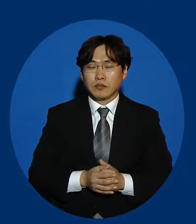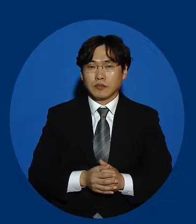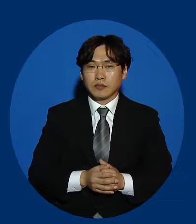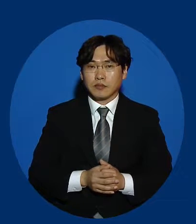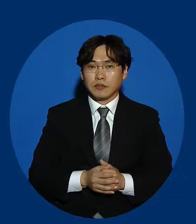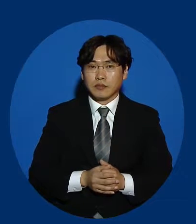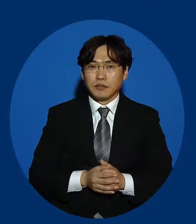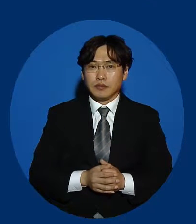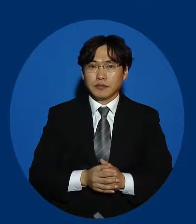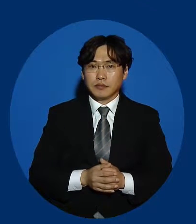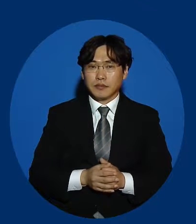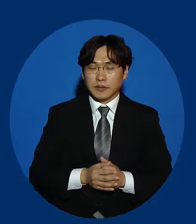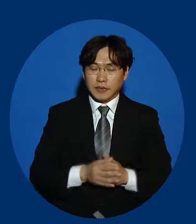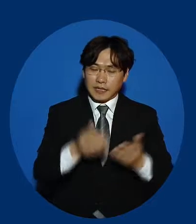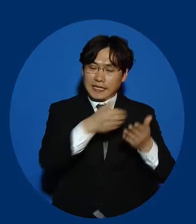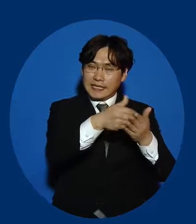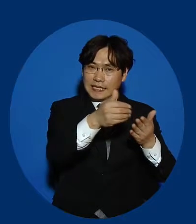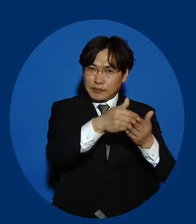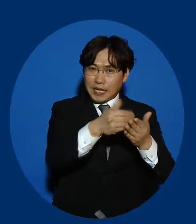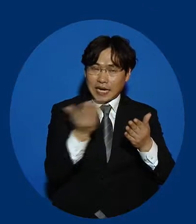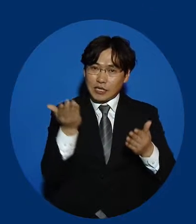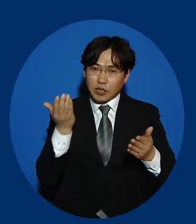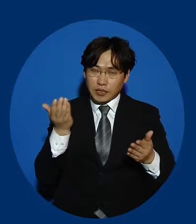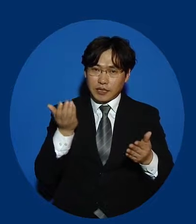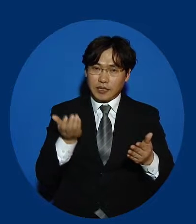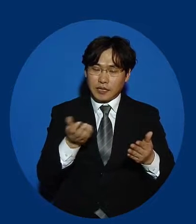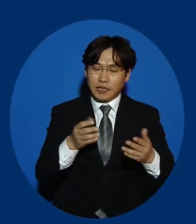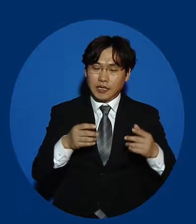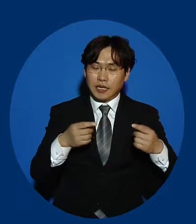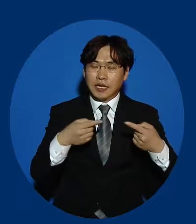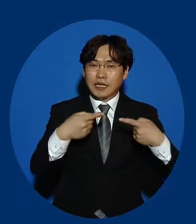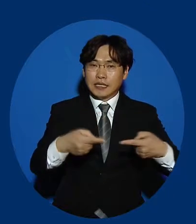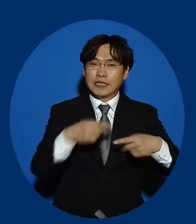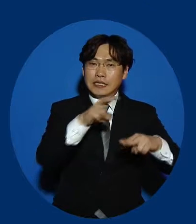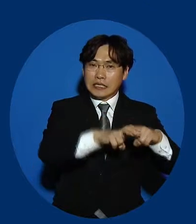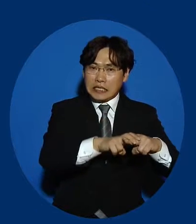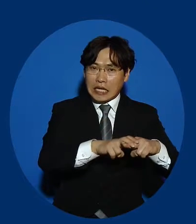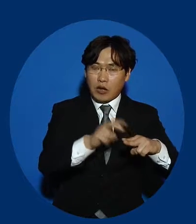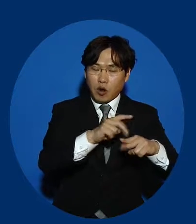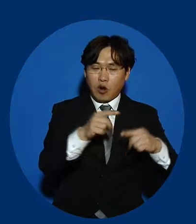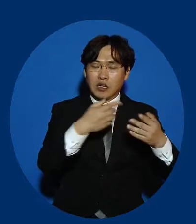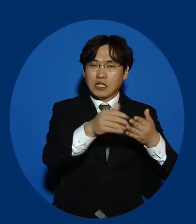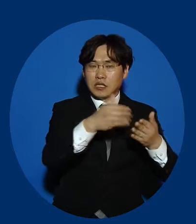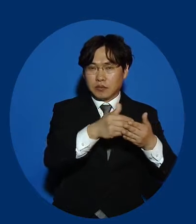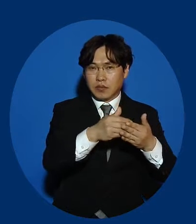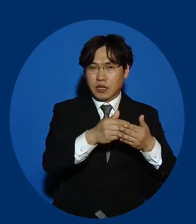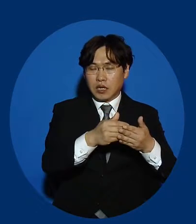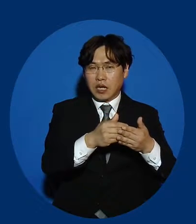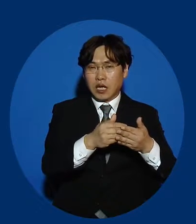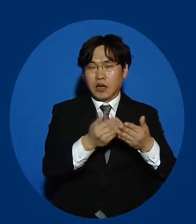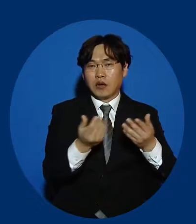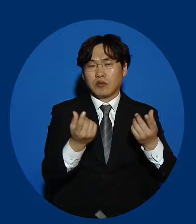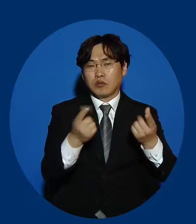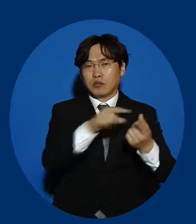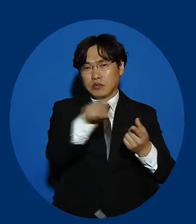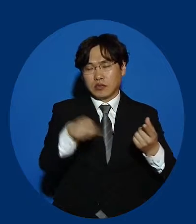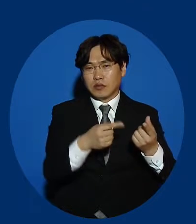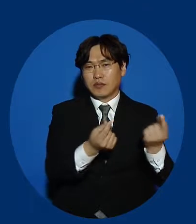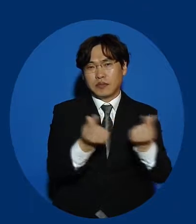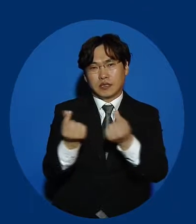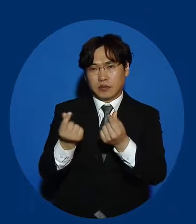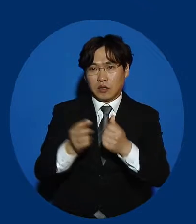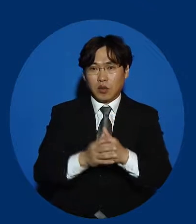그 제가 설명드린 마크와 전혀 무관하지 않습니다. 흐름 자체가 그렇습니다. 그